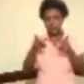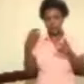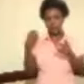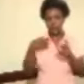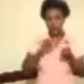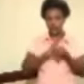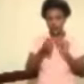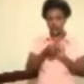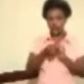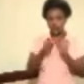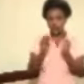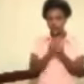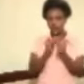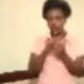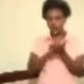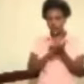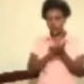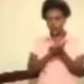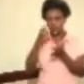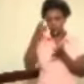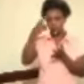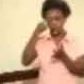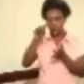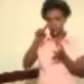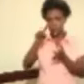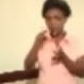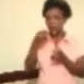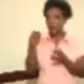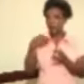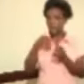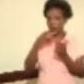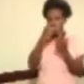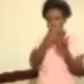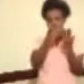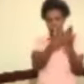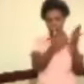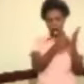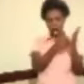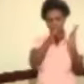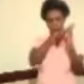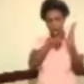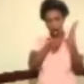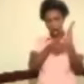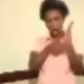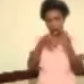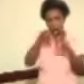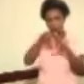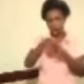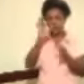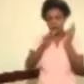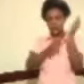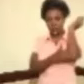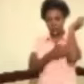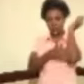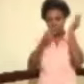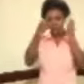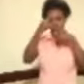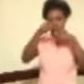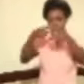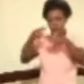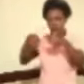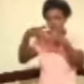problème de ça y aurait la chaîne pénale, c'est-à-dire depuis que nous avons arrêté jusqu'à ce que l'on en prison. Nous avons un